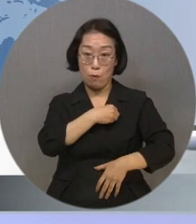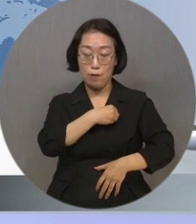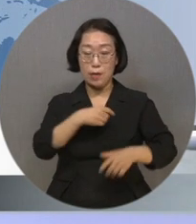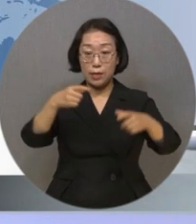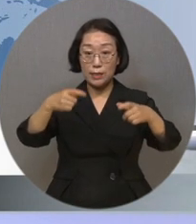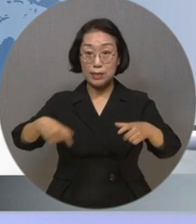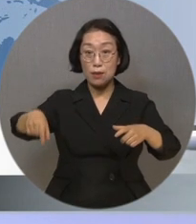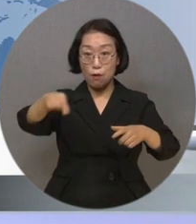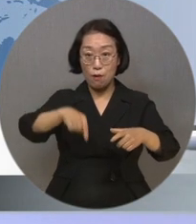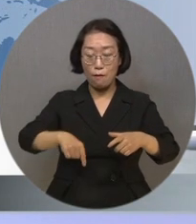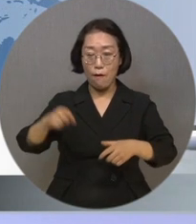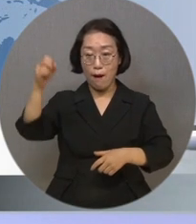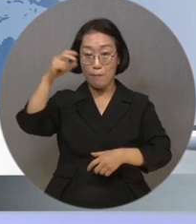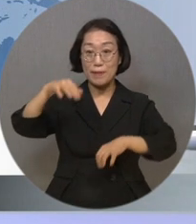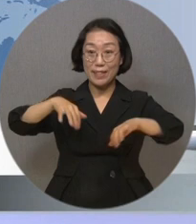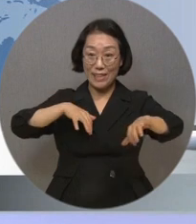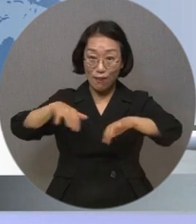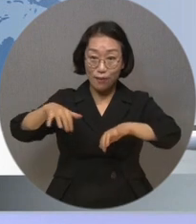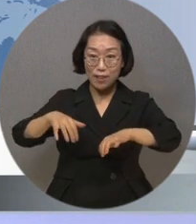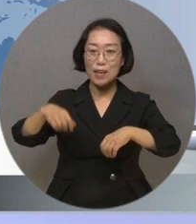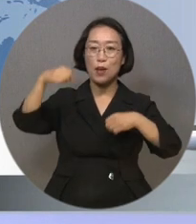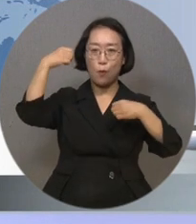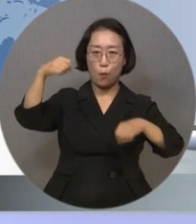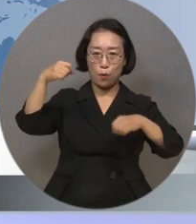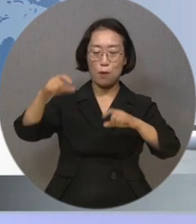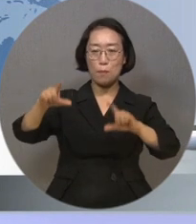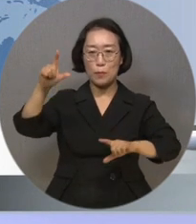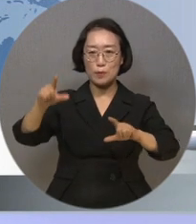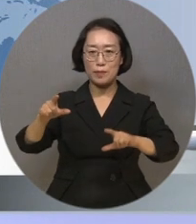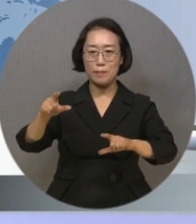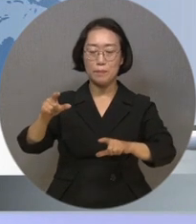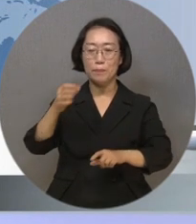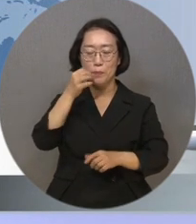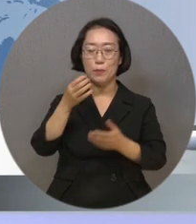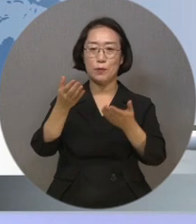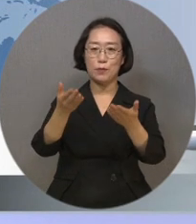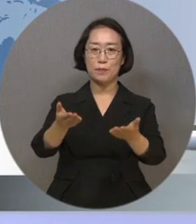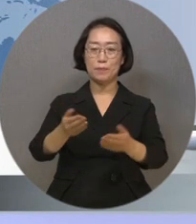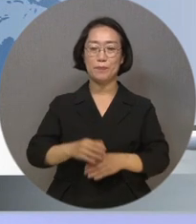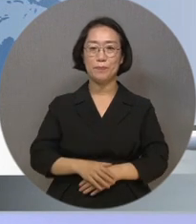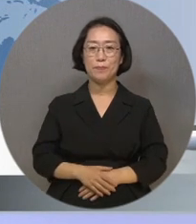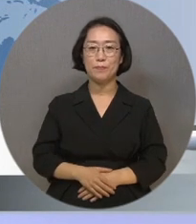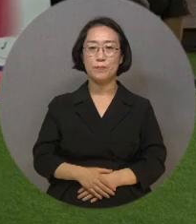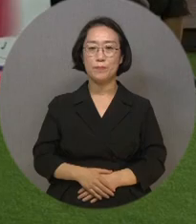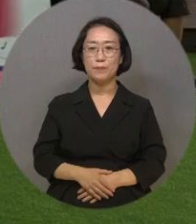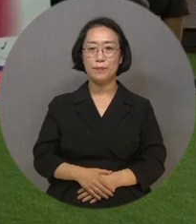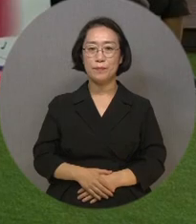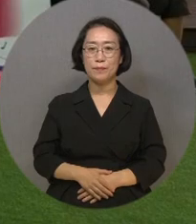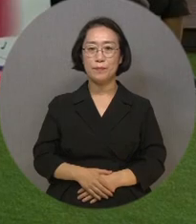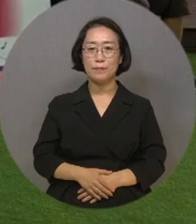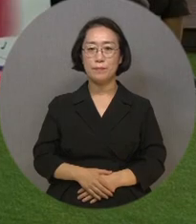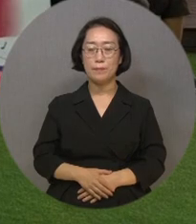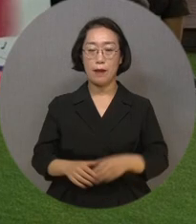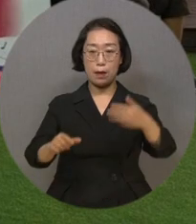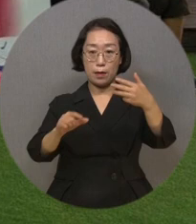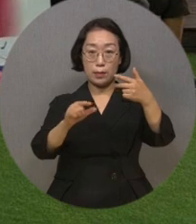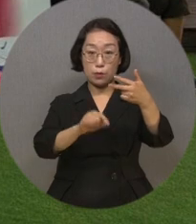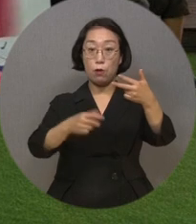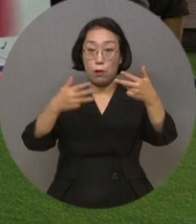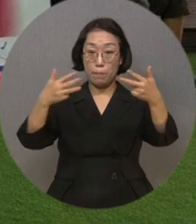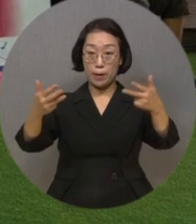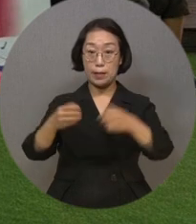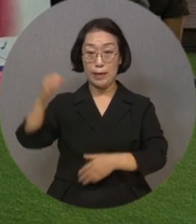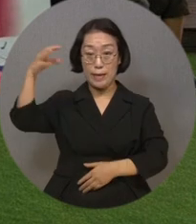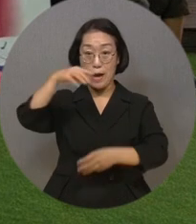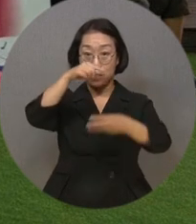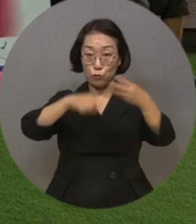지역사회와 함께하는 버스킹을 가졌는데요. 현장에 정은선 기자가 다녀왔습니다. 지난 8일 양주시